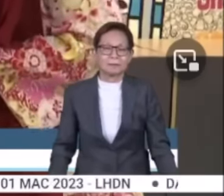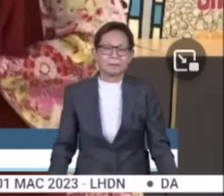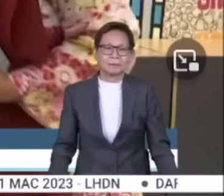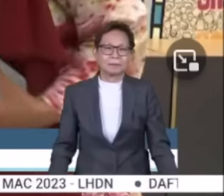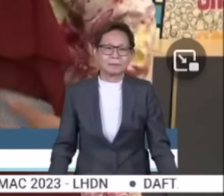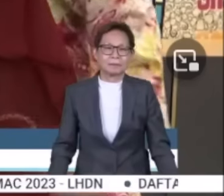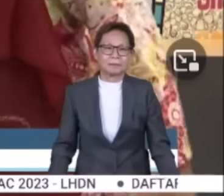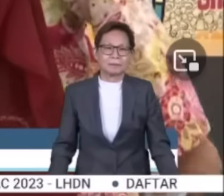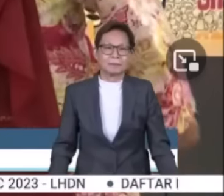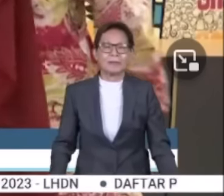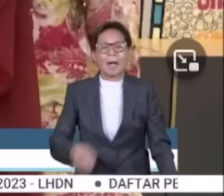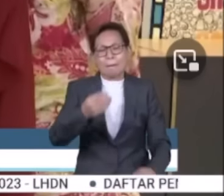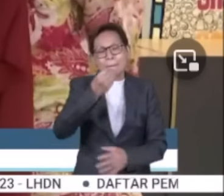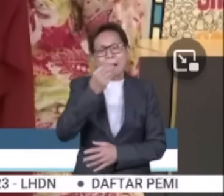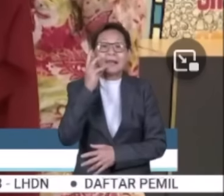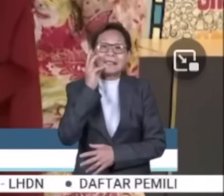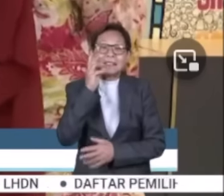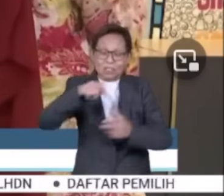Makan nasi goreng.